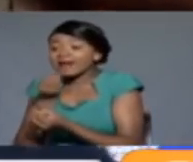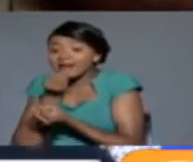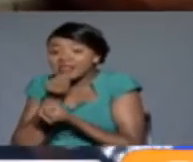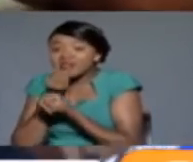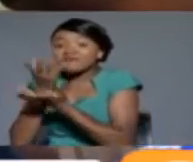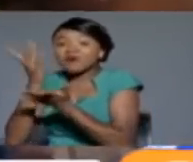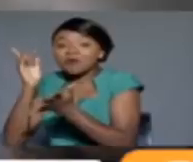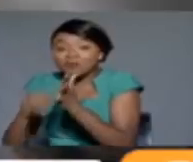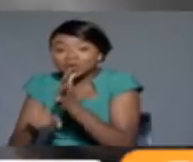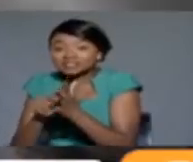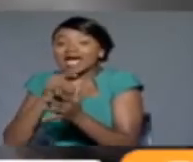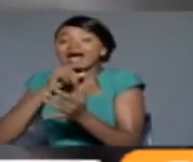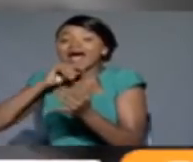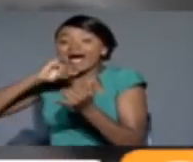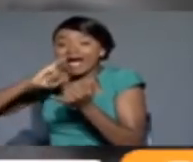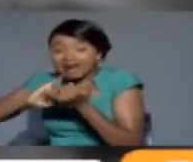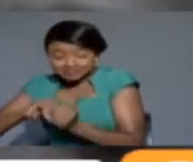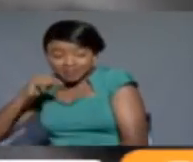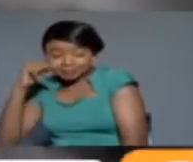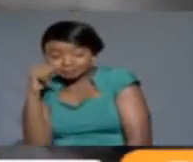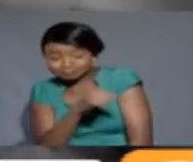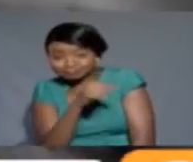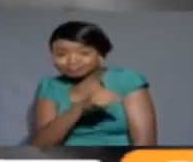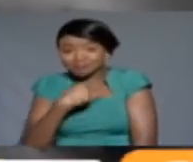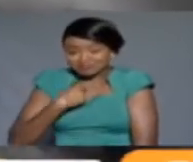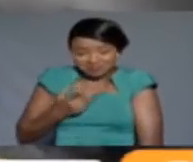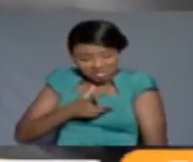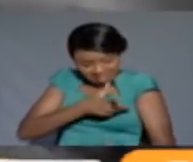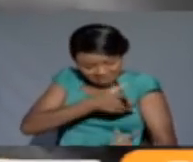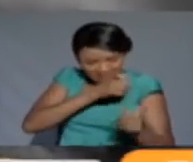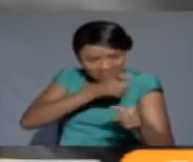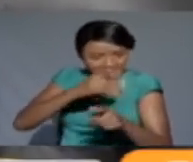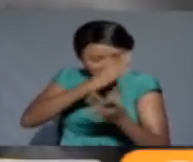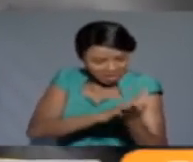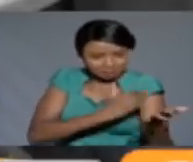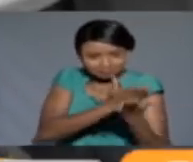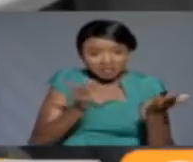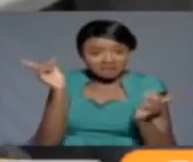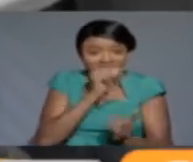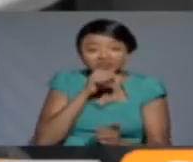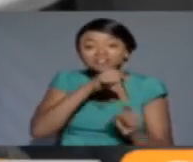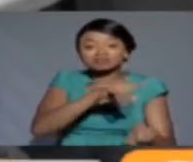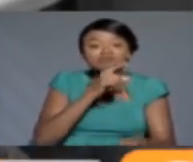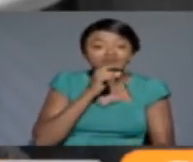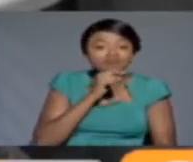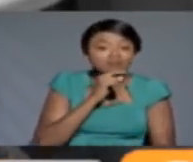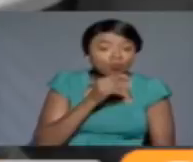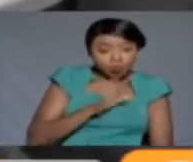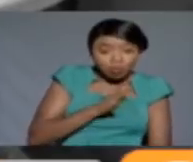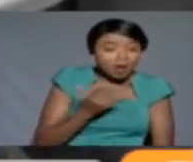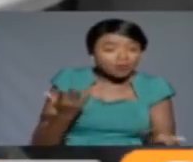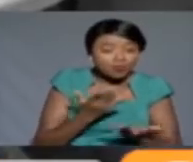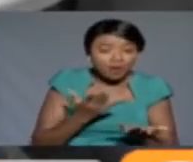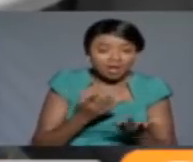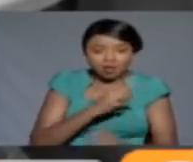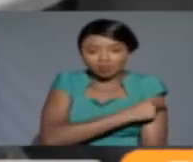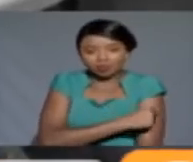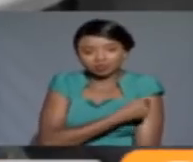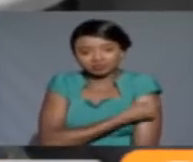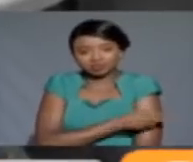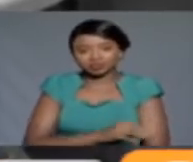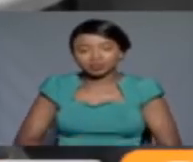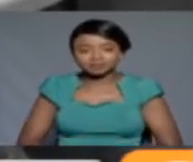wa binti huyo kuwa alimvamia na kumjeruhi. Mwanamke huyo sasa yuko katika hospitali ya Kangundo. Kaniambia tutakaa